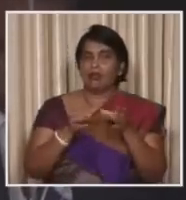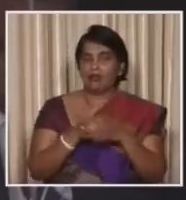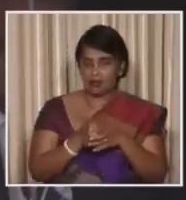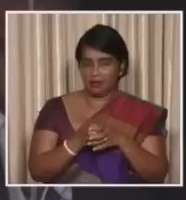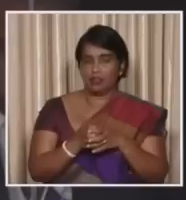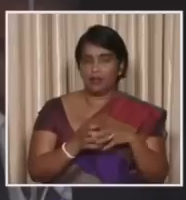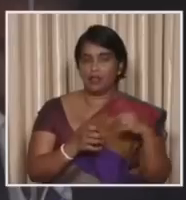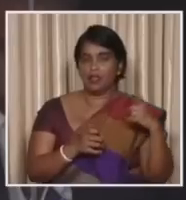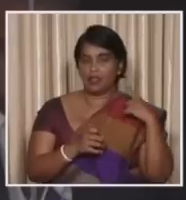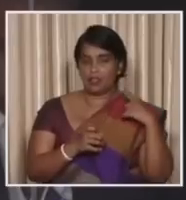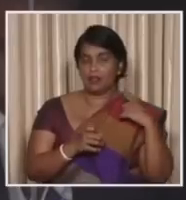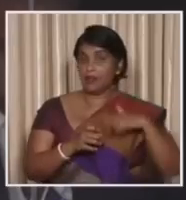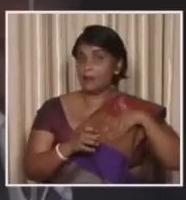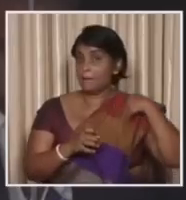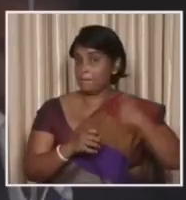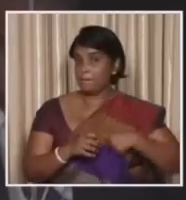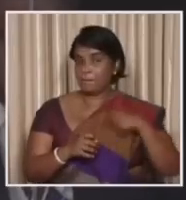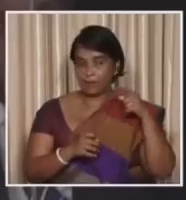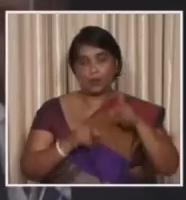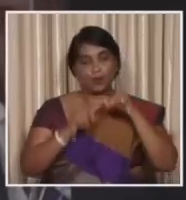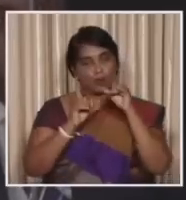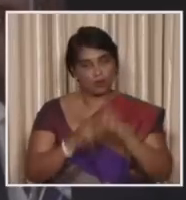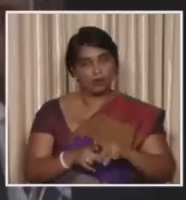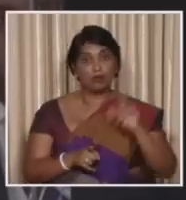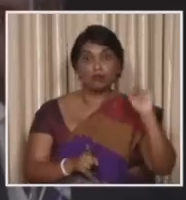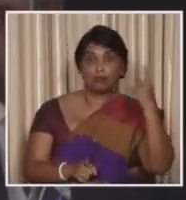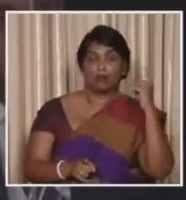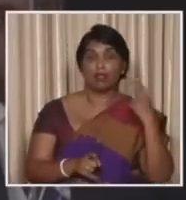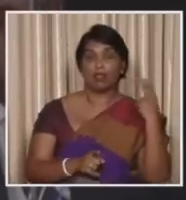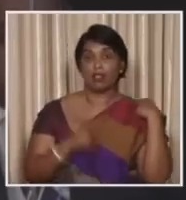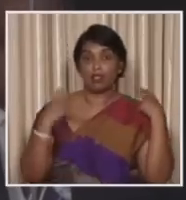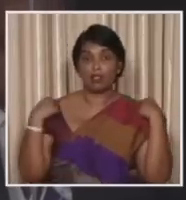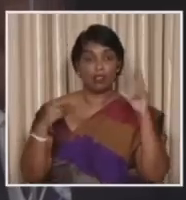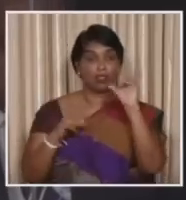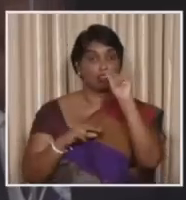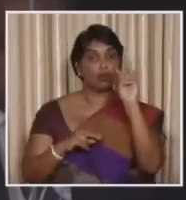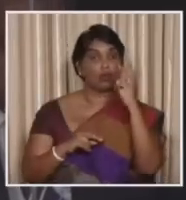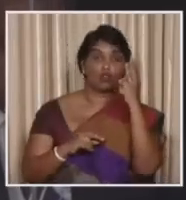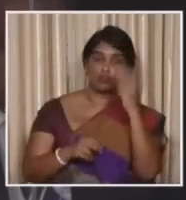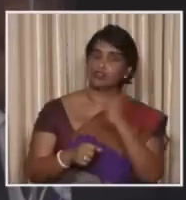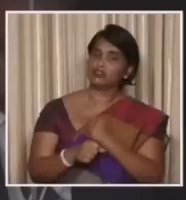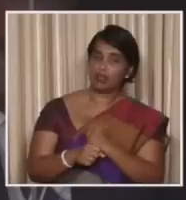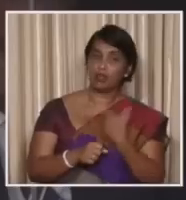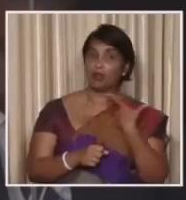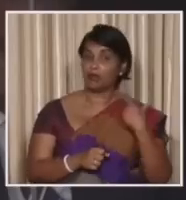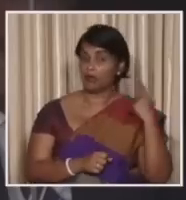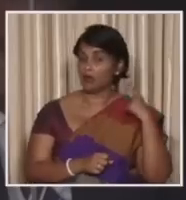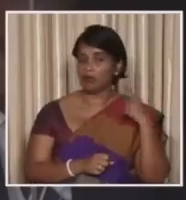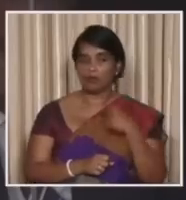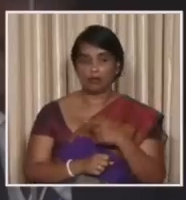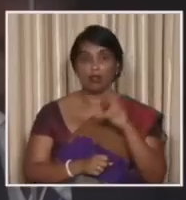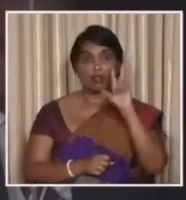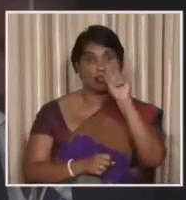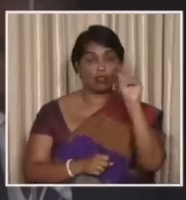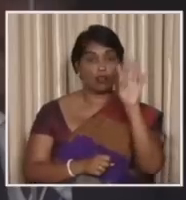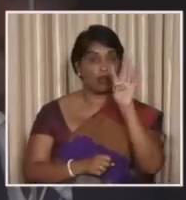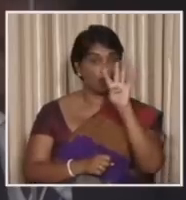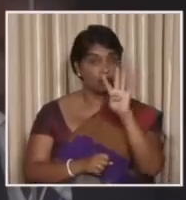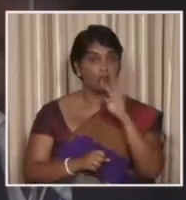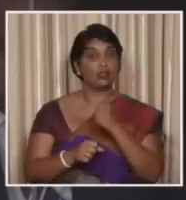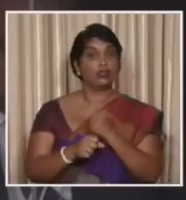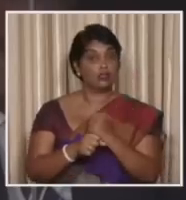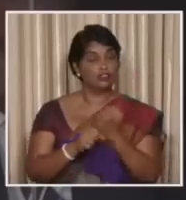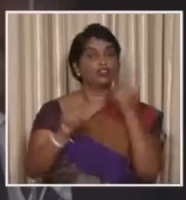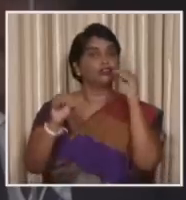තියෙන ආරක්ෂක සේනාව මූලස්ථාන. ඒ වගේම අණ දෙන්න පුළුවන් තරු තුනේ ජෙනරල් කෙනෙකුට. අපේ හමුදාව වලට තරු හතරේ ජෙනරල්ලා පත්